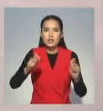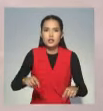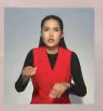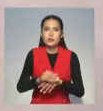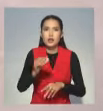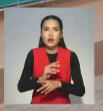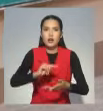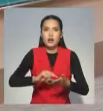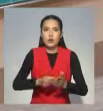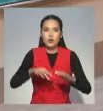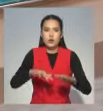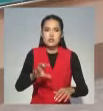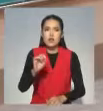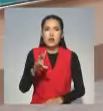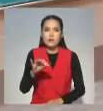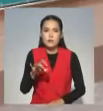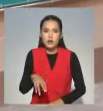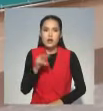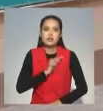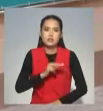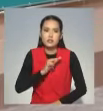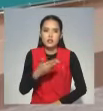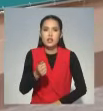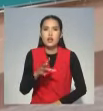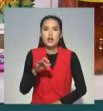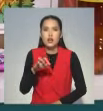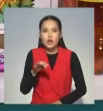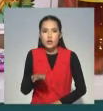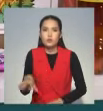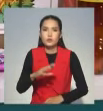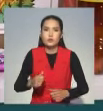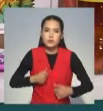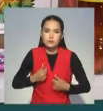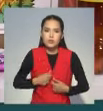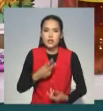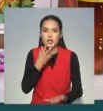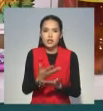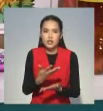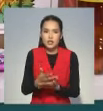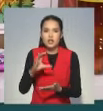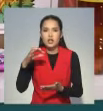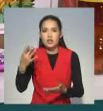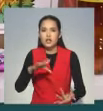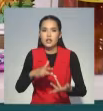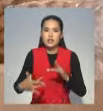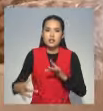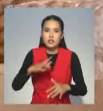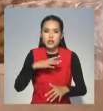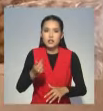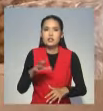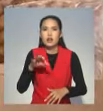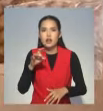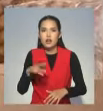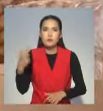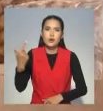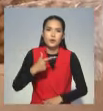филиале партии «Аманат». Работает каждый день без выходных. Как только сообщения об этом появились в социальных сетях, партийцы и простые